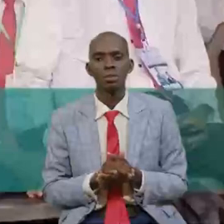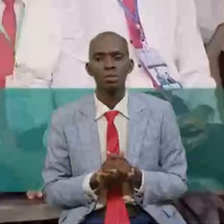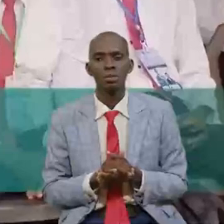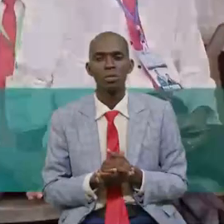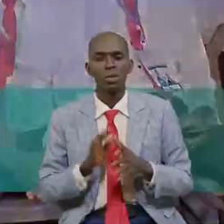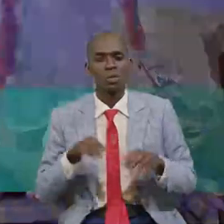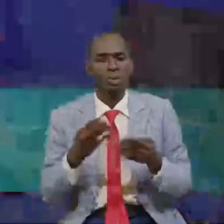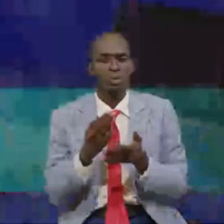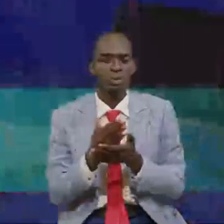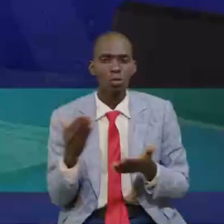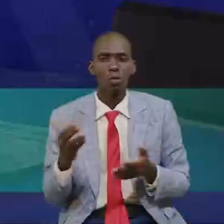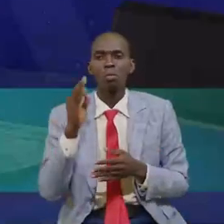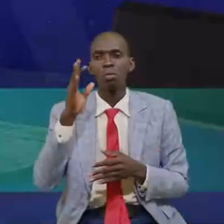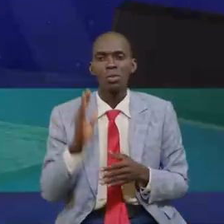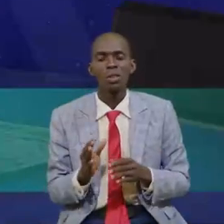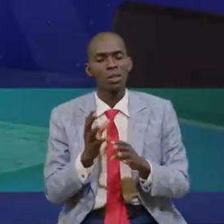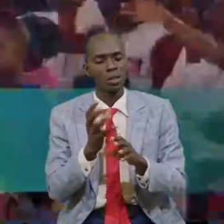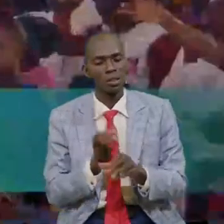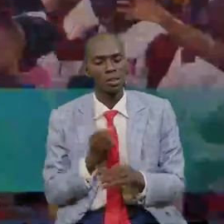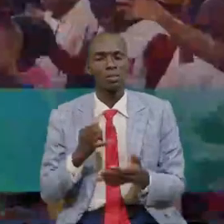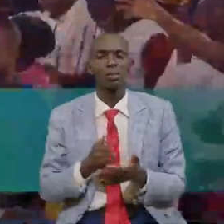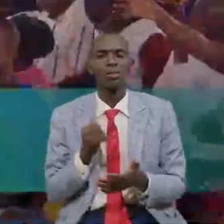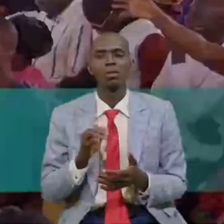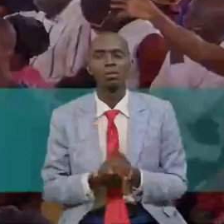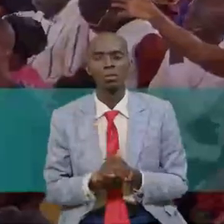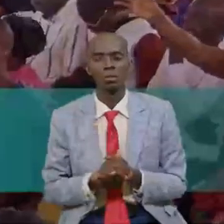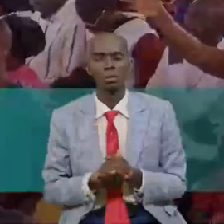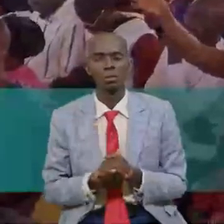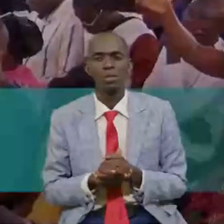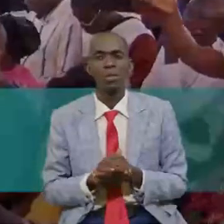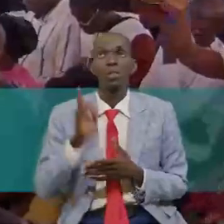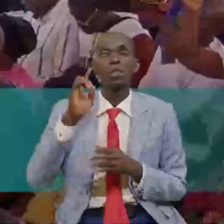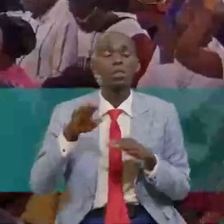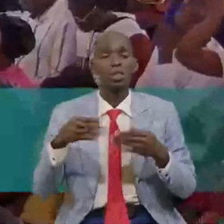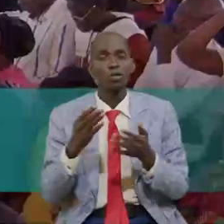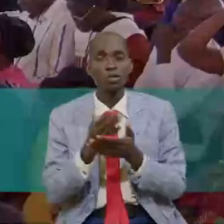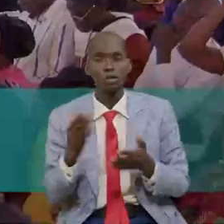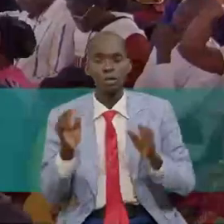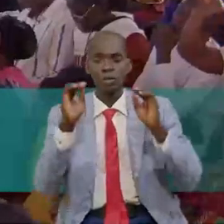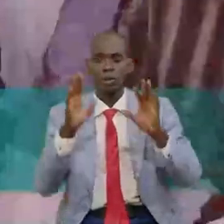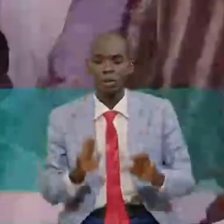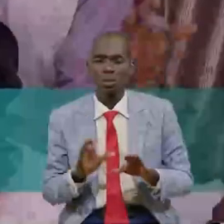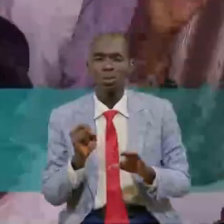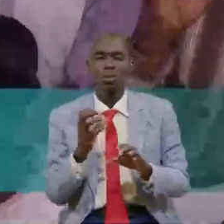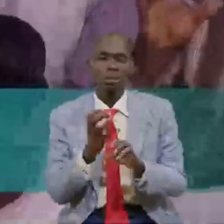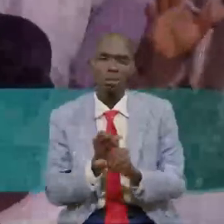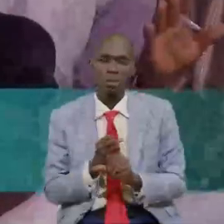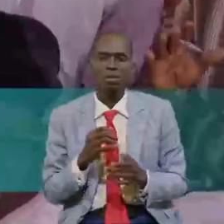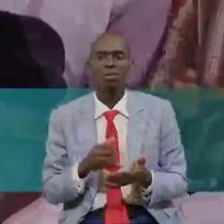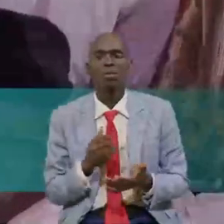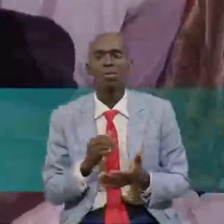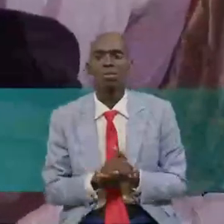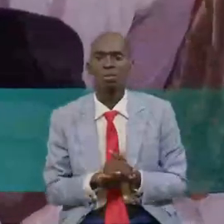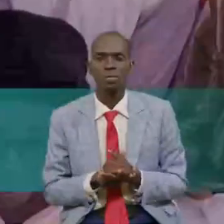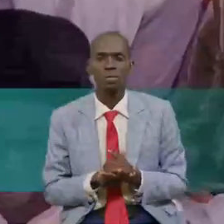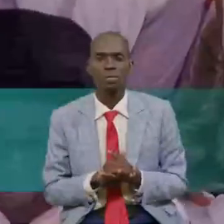les autres comme pasteurs. Reçoit les autres docteurs. Reçoit.